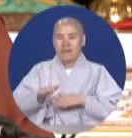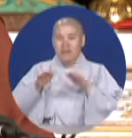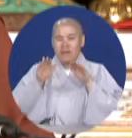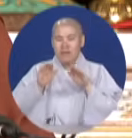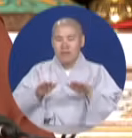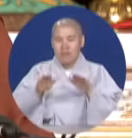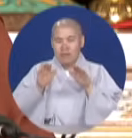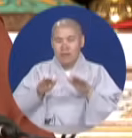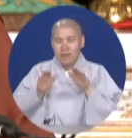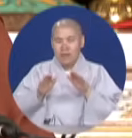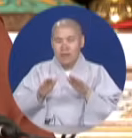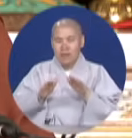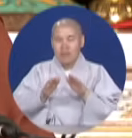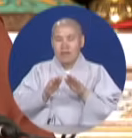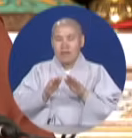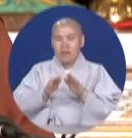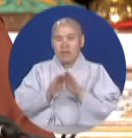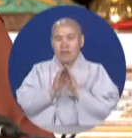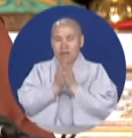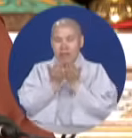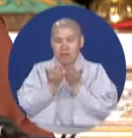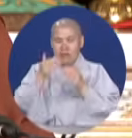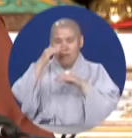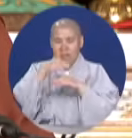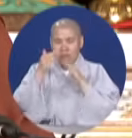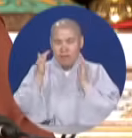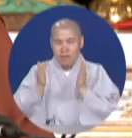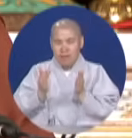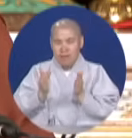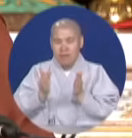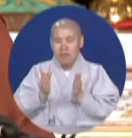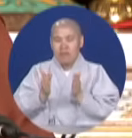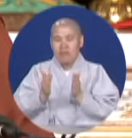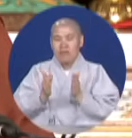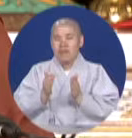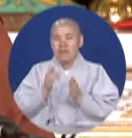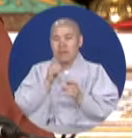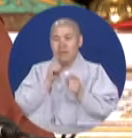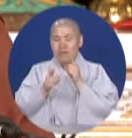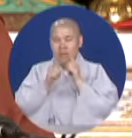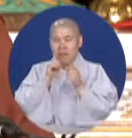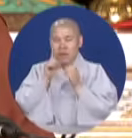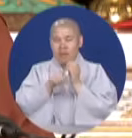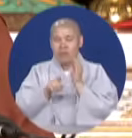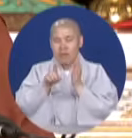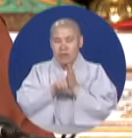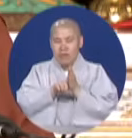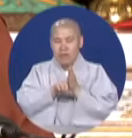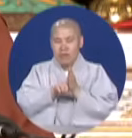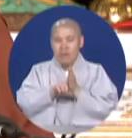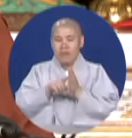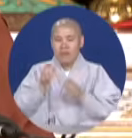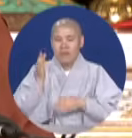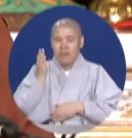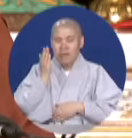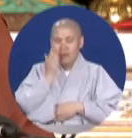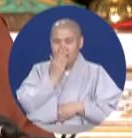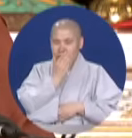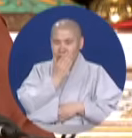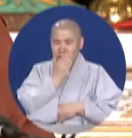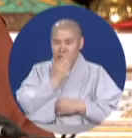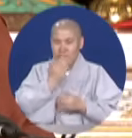현재 서점에 있는 서적에서 이야기하는 불교를 전혀